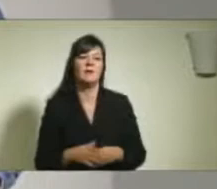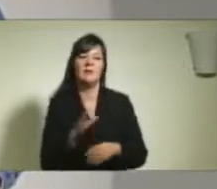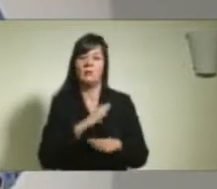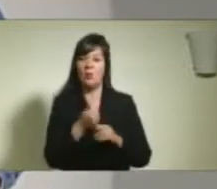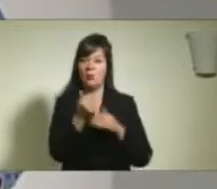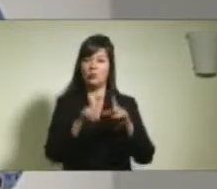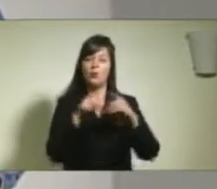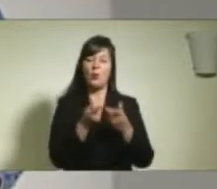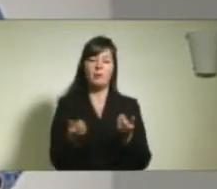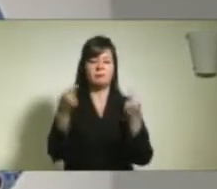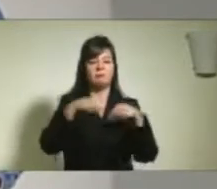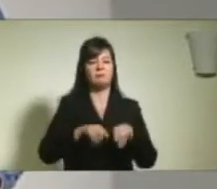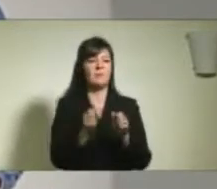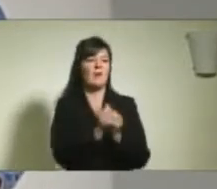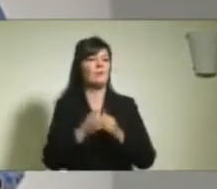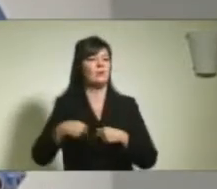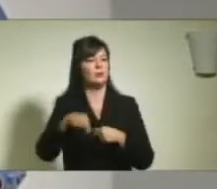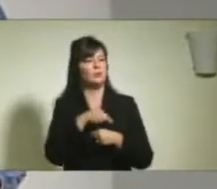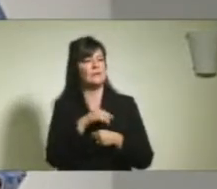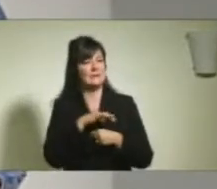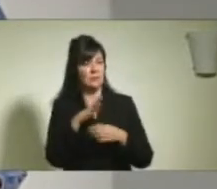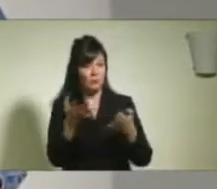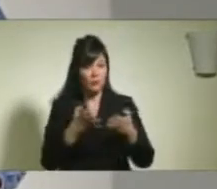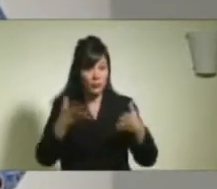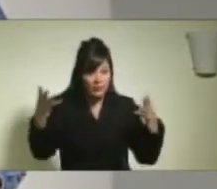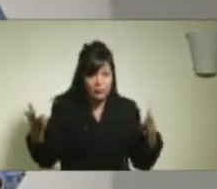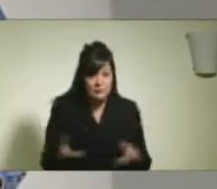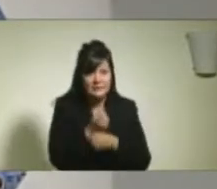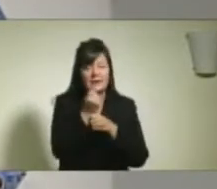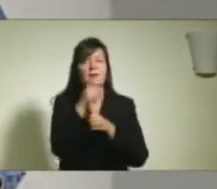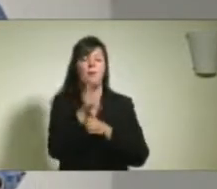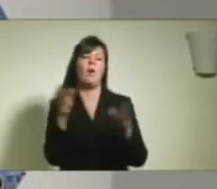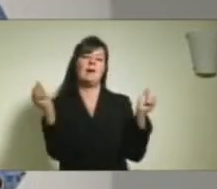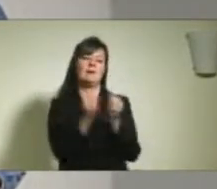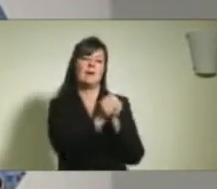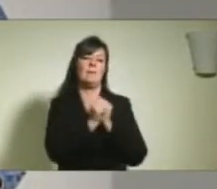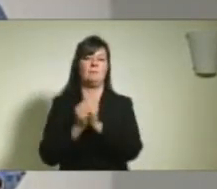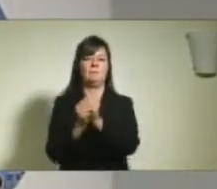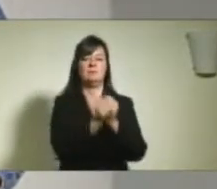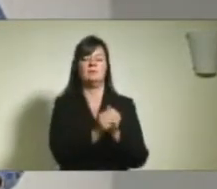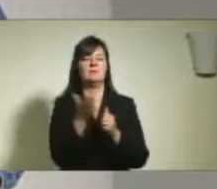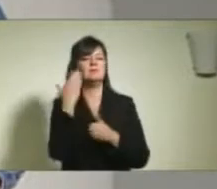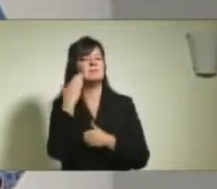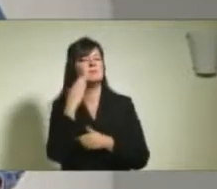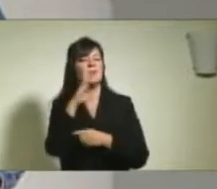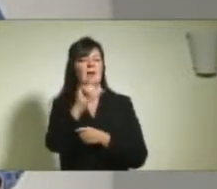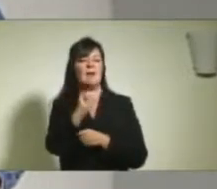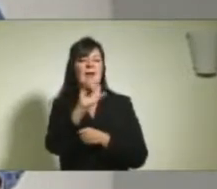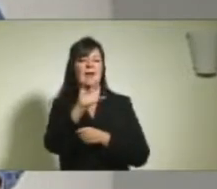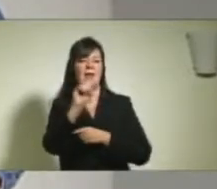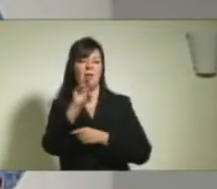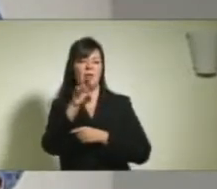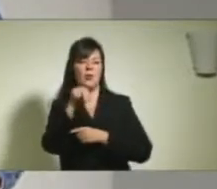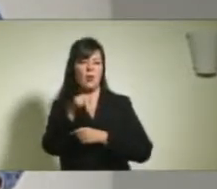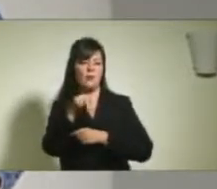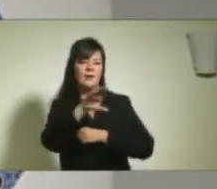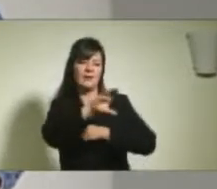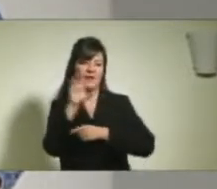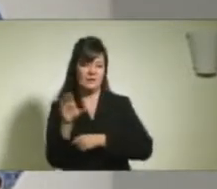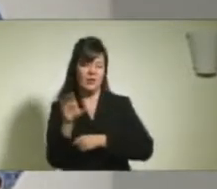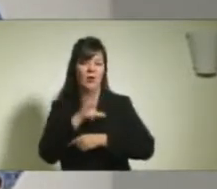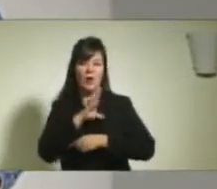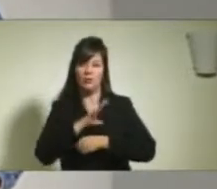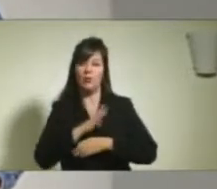notre côté. Si on veut réussir, nous devons nous rassembler. Je sais que Acorn Canada a fait un excellent travail dans